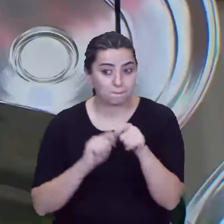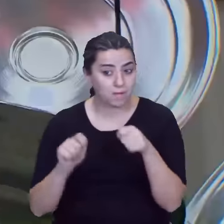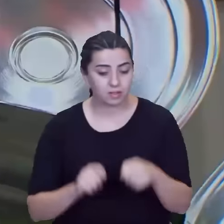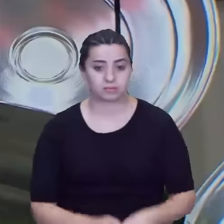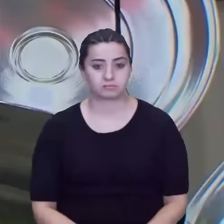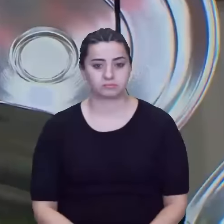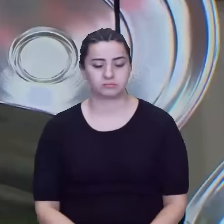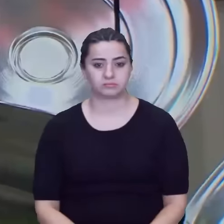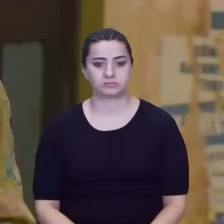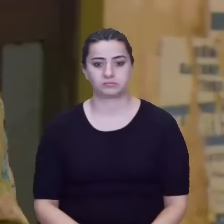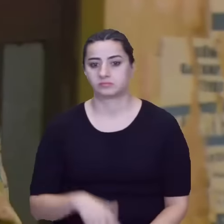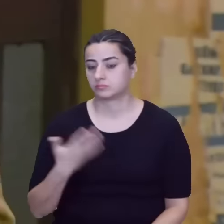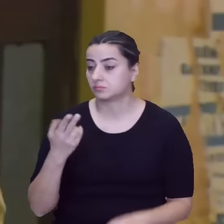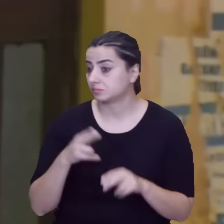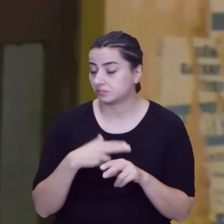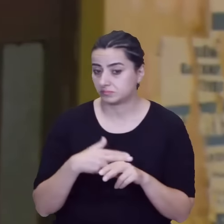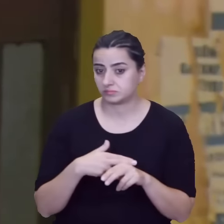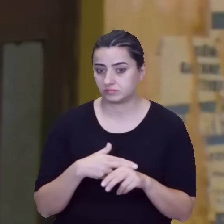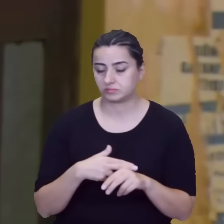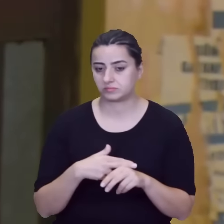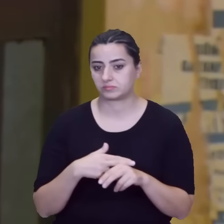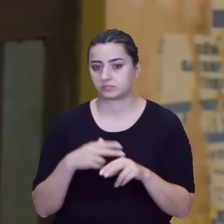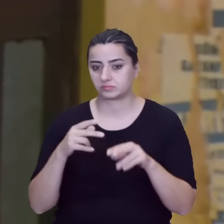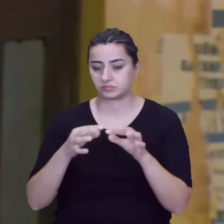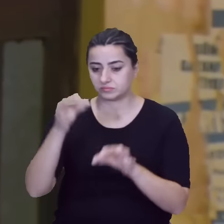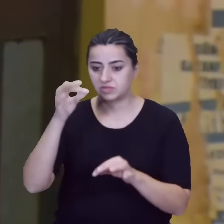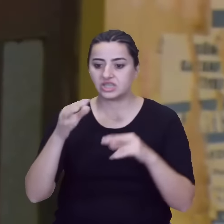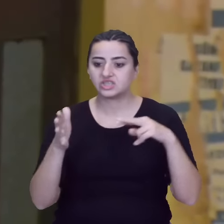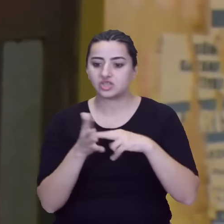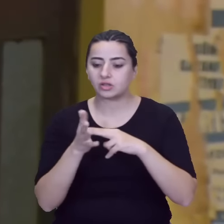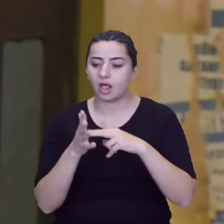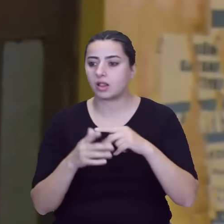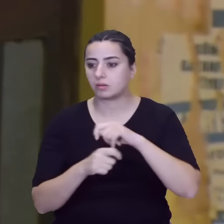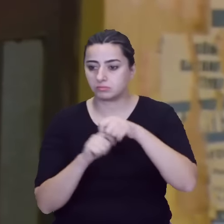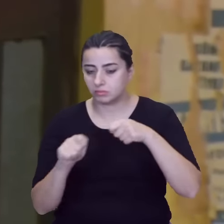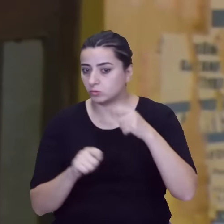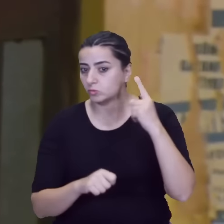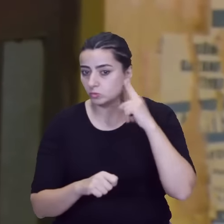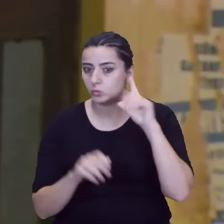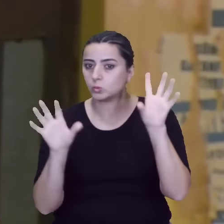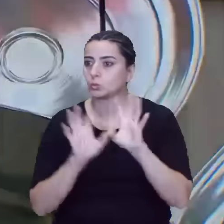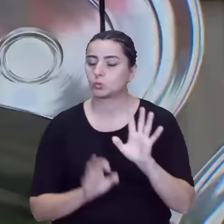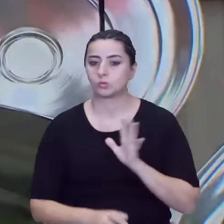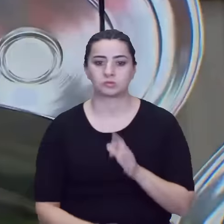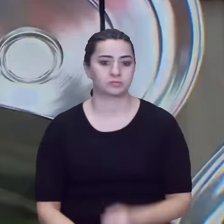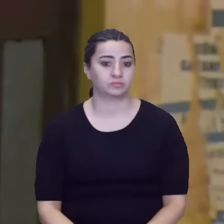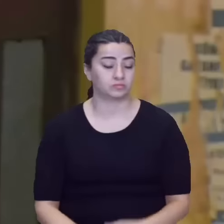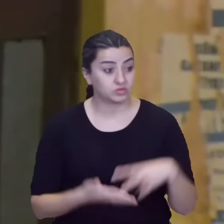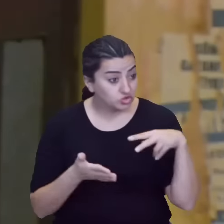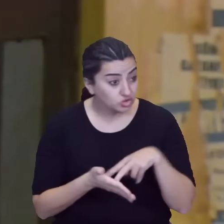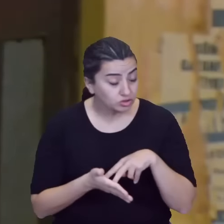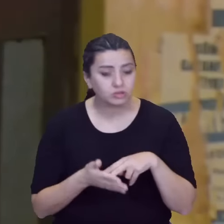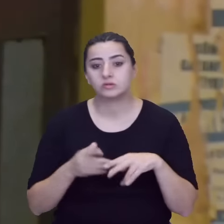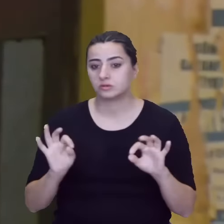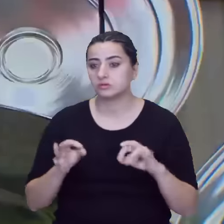bağlasak? Misal antene çatal bağlayanlar olmuş. Çekmiş. Çatal.